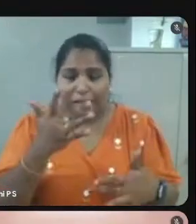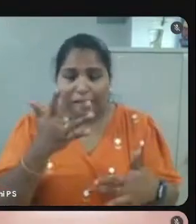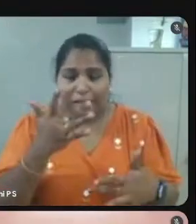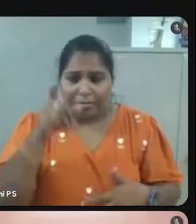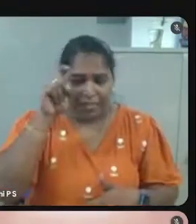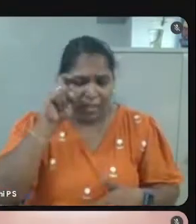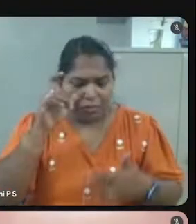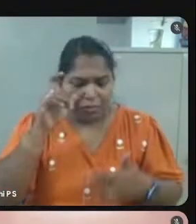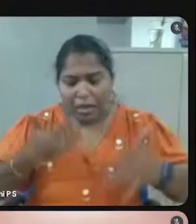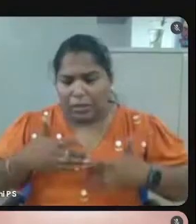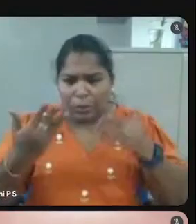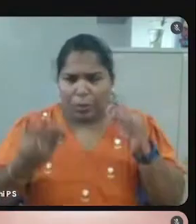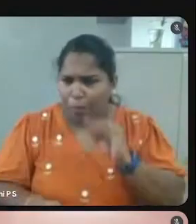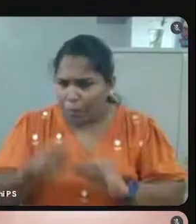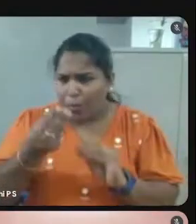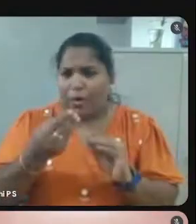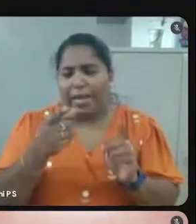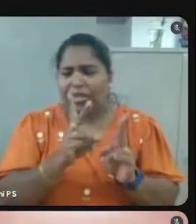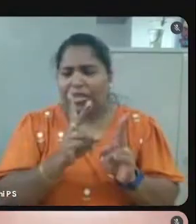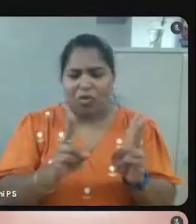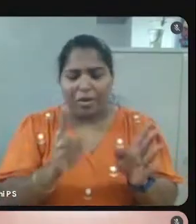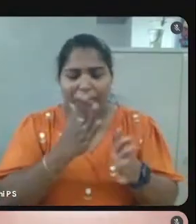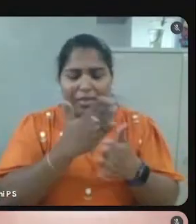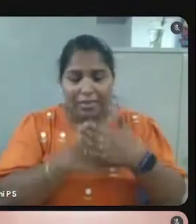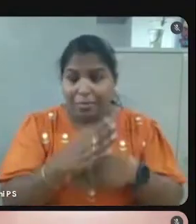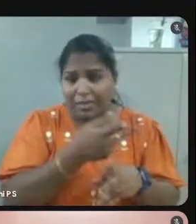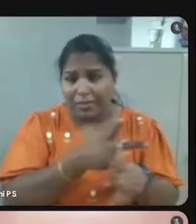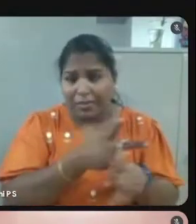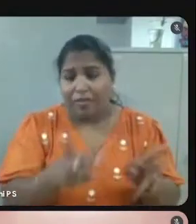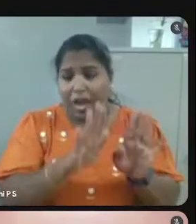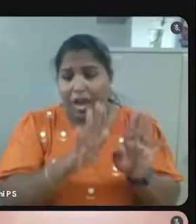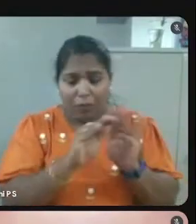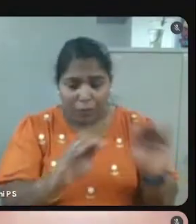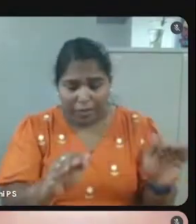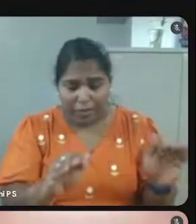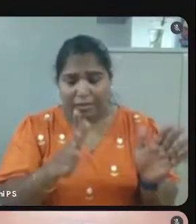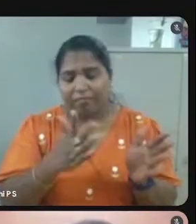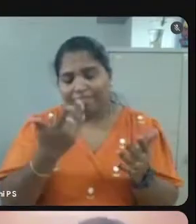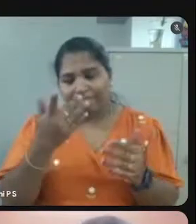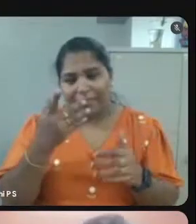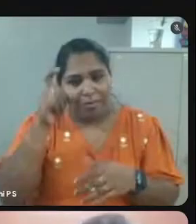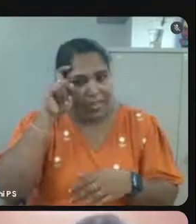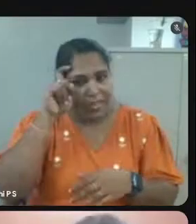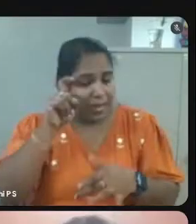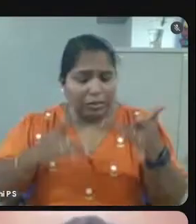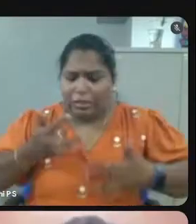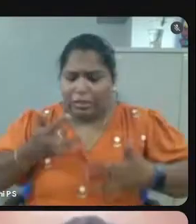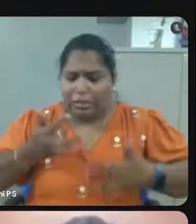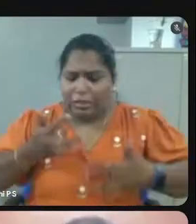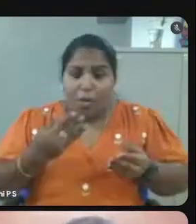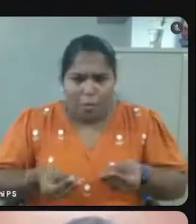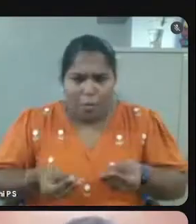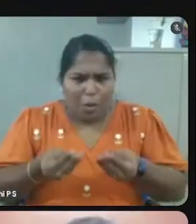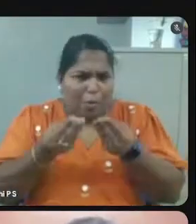ഡൗൺ സിൻഡ്രോം, സെറിബ്രൽ പൾസി, എന്താ ഇന്റലക്ച്വൽ ഡിസബിലിറ്റി ഒക്കെ ഉള്ള കുട്ടികളെക്കാളും കൂടുതൽ ആയിരിക്കും ഇവരുടെ സെക്ഷൽ ഫീലിങ്സ്